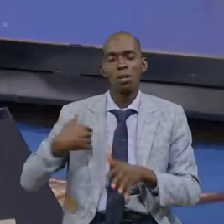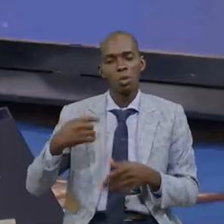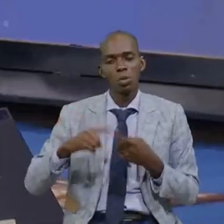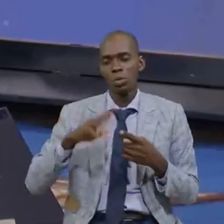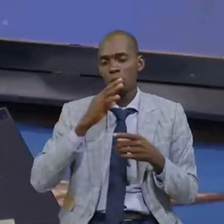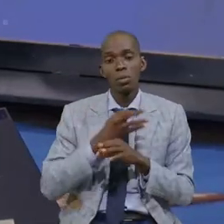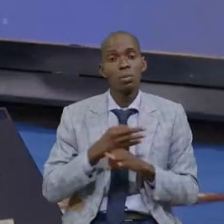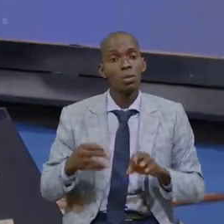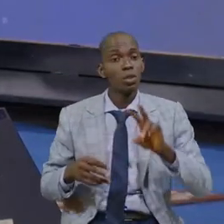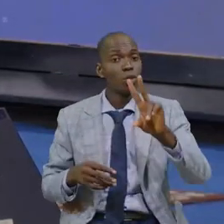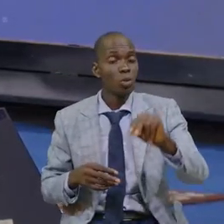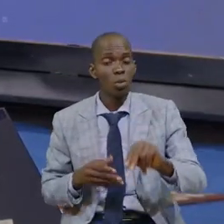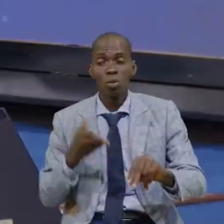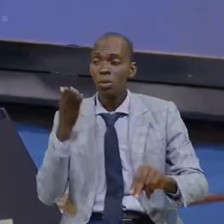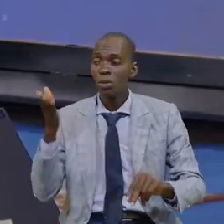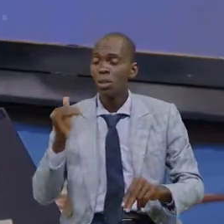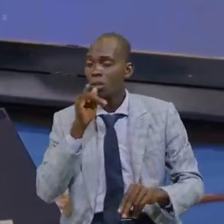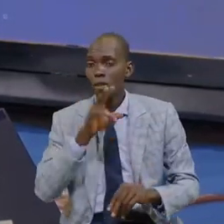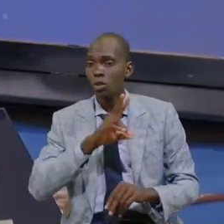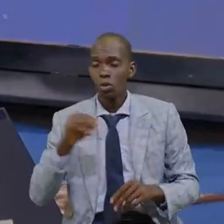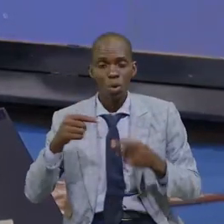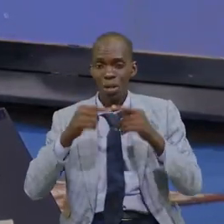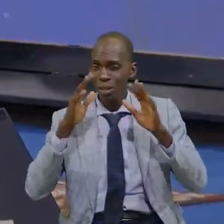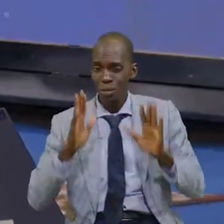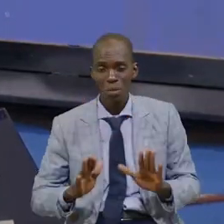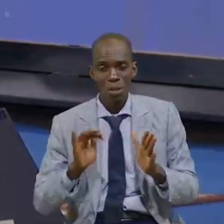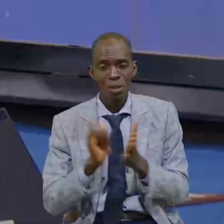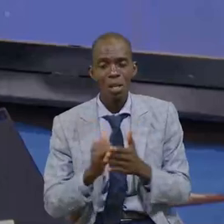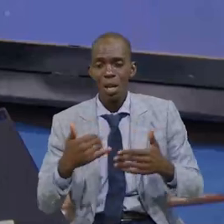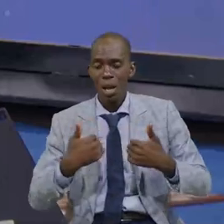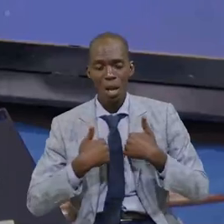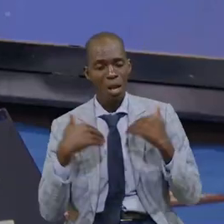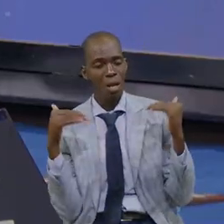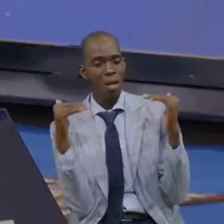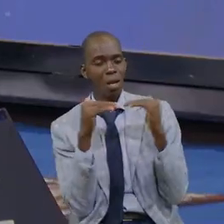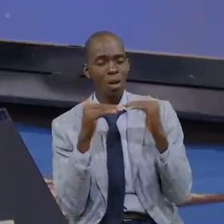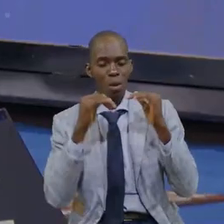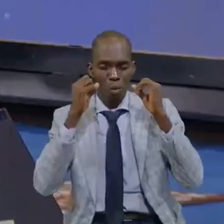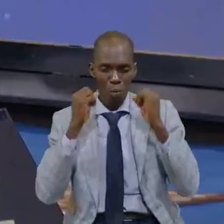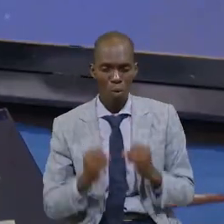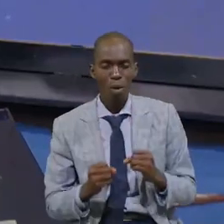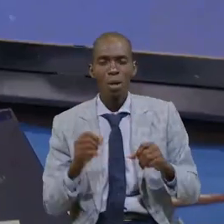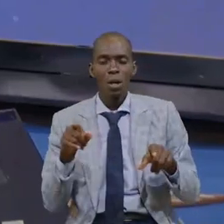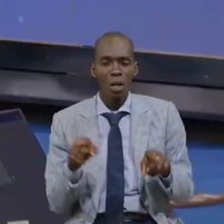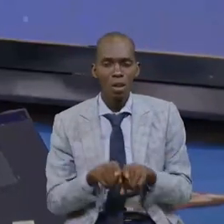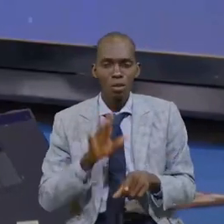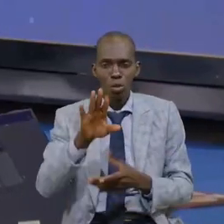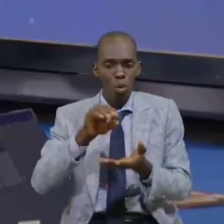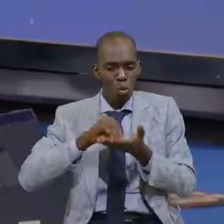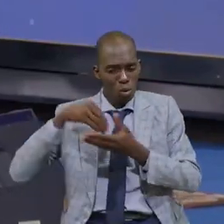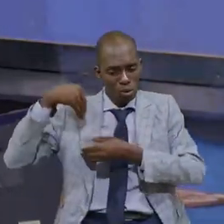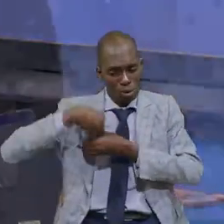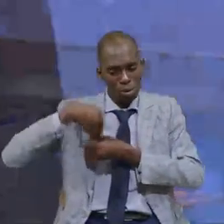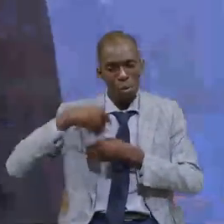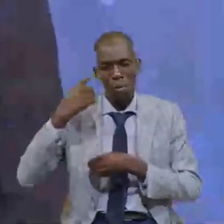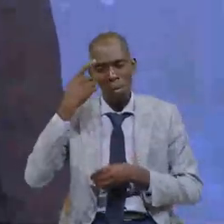libre. Non, il n'y a aucun ennemi. Aussi puissant que toi, ton homme intérieur,